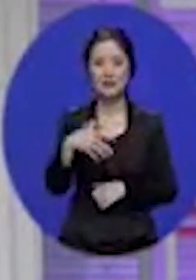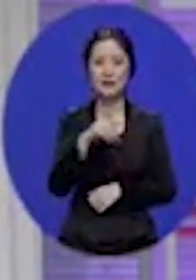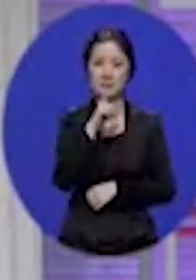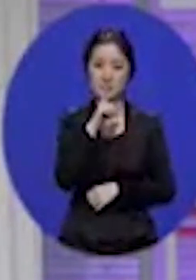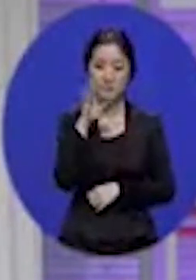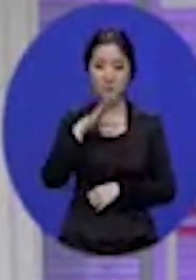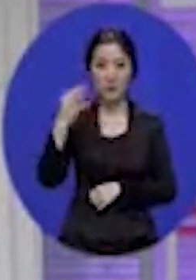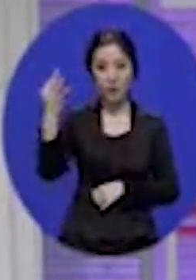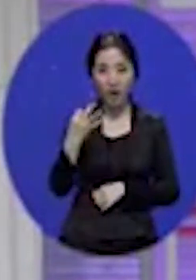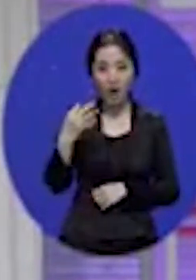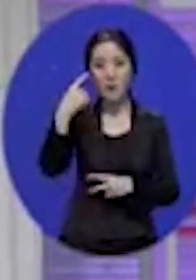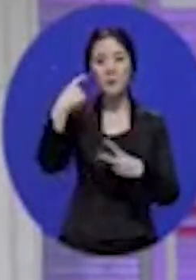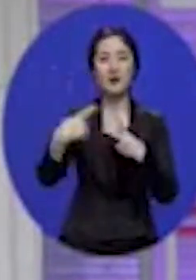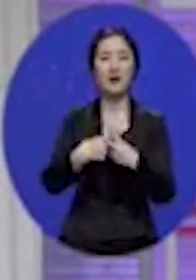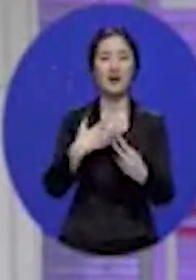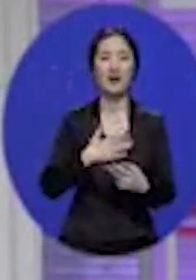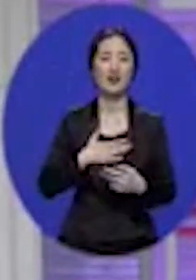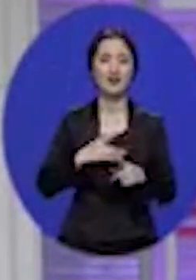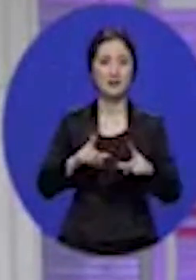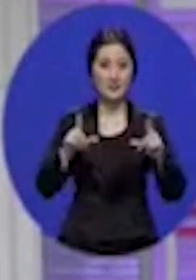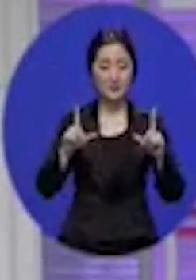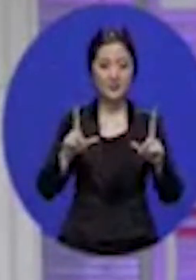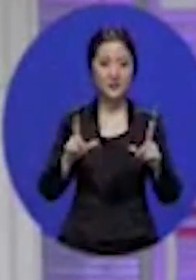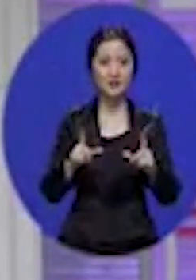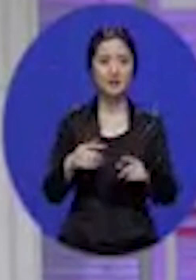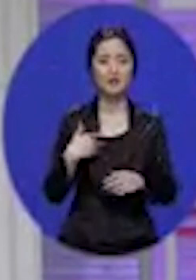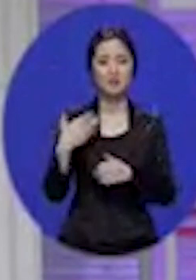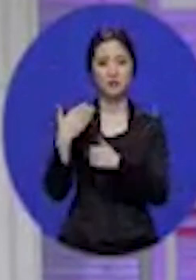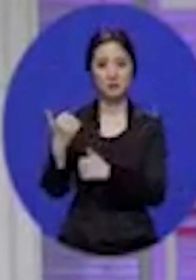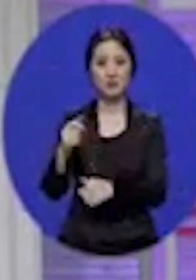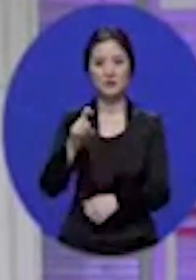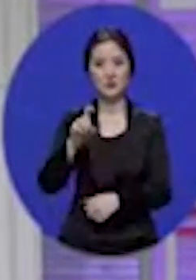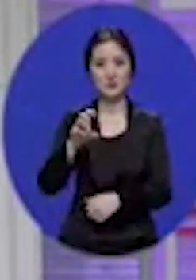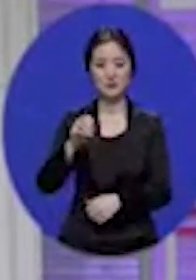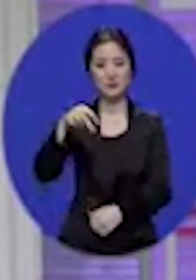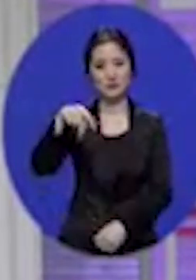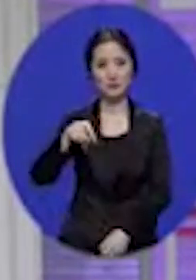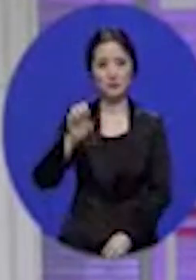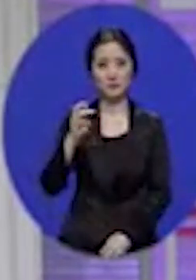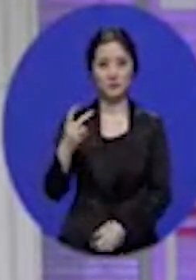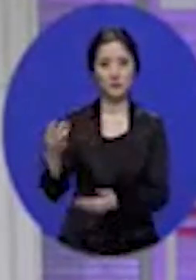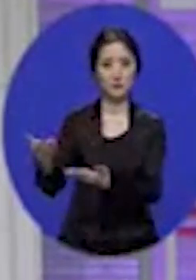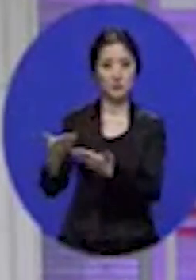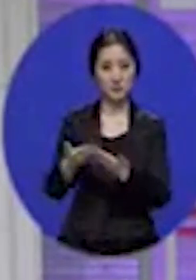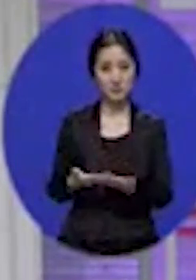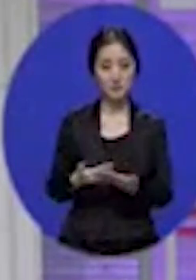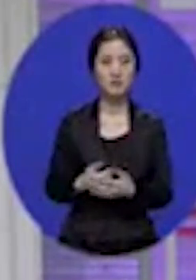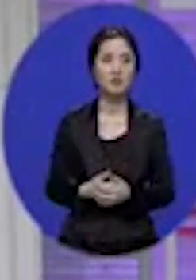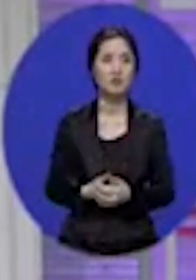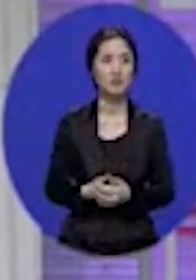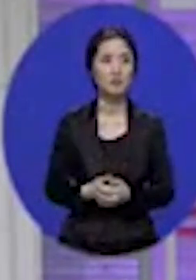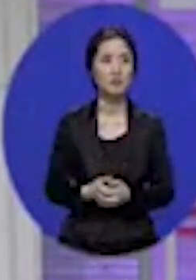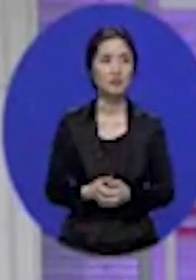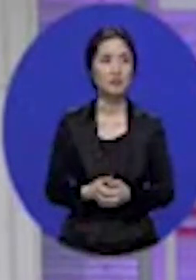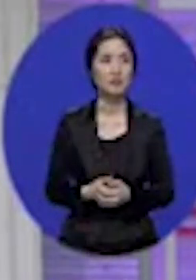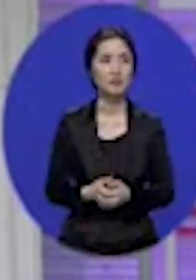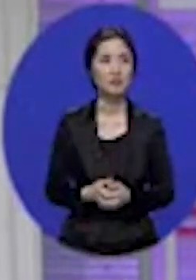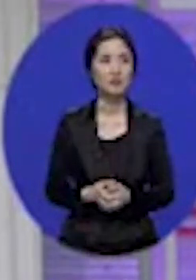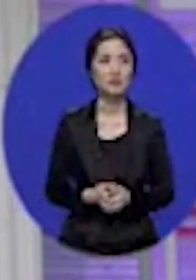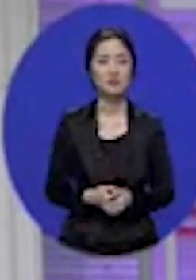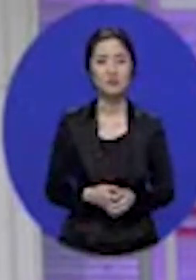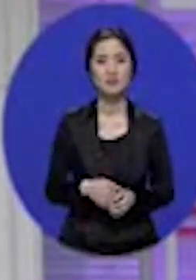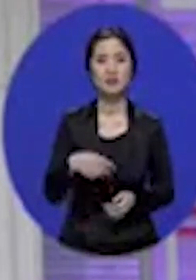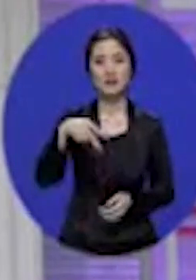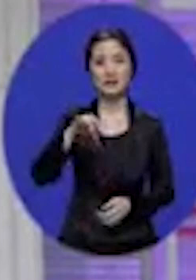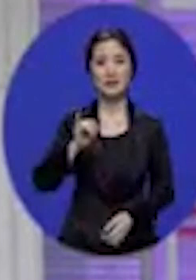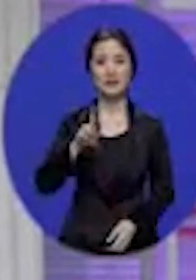되신 거였습니다. 그래서 어느 날 저를 부르시더니 10만 원짜리 수표를 주시더군요. 그래서 시범 경기에 가서 야구 중계를